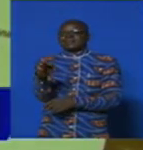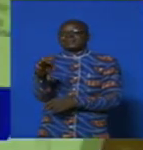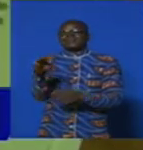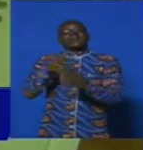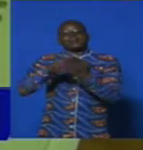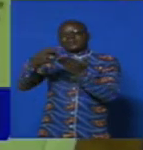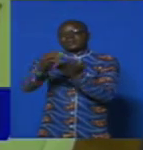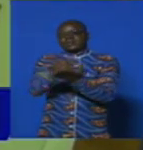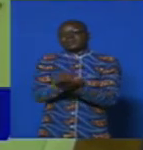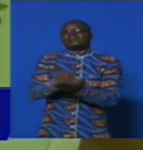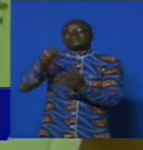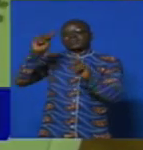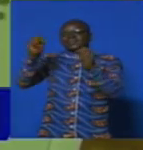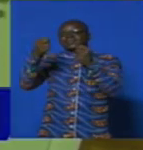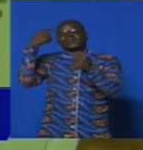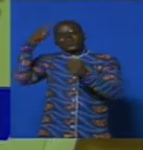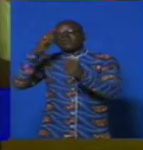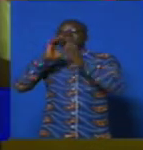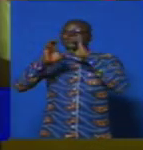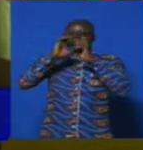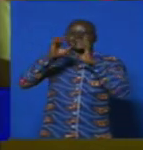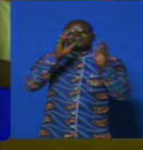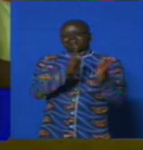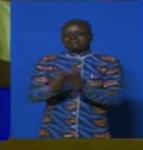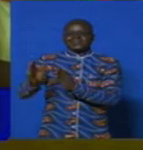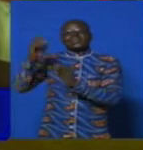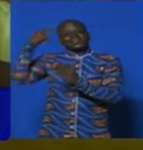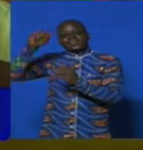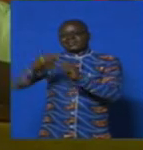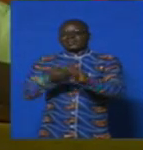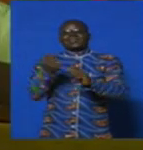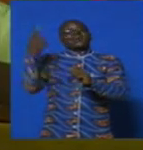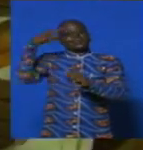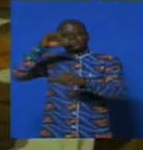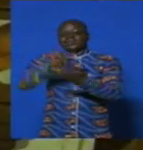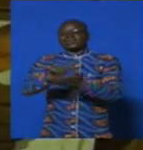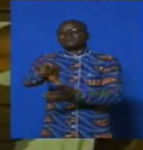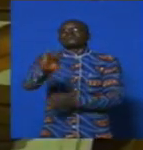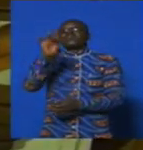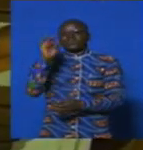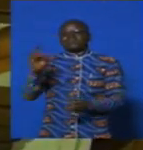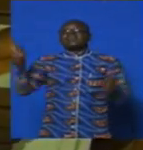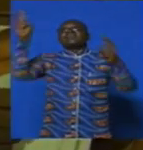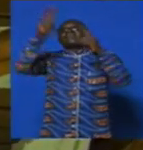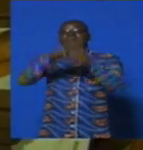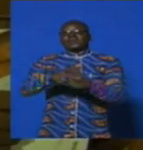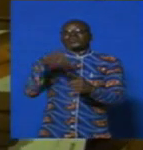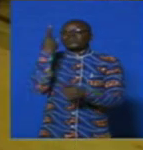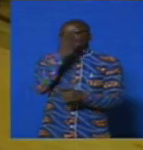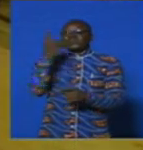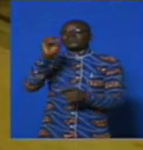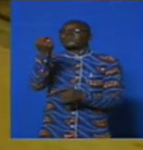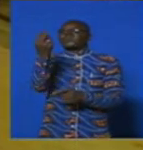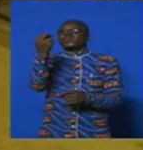texte, dissertation ou commentaire composé, chacun y va selon son inspiration. Rendez-vous donc le 12 juillet prochain pour